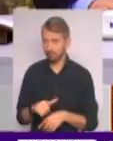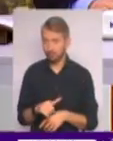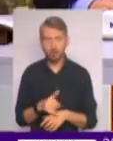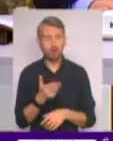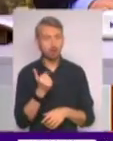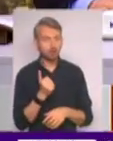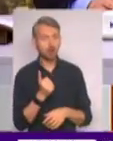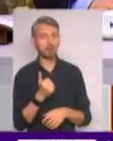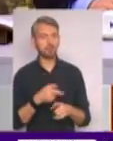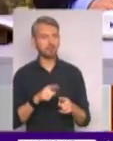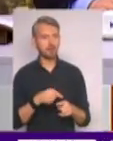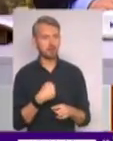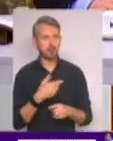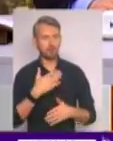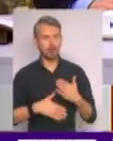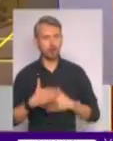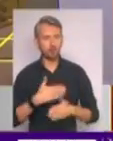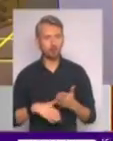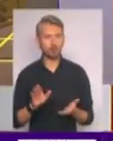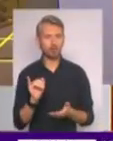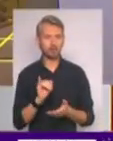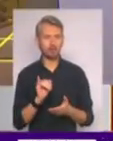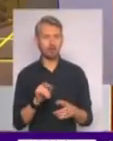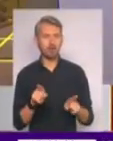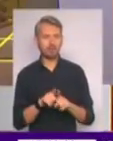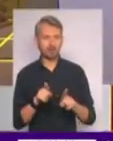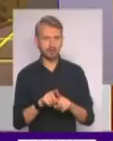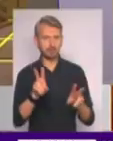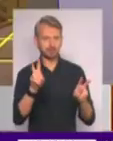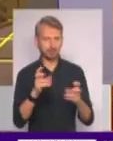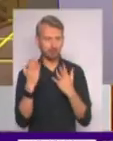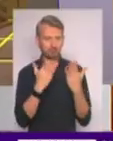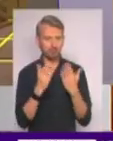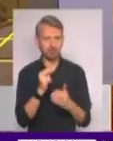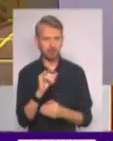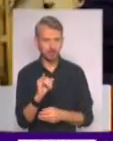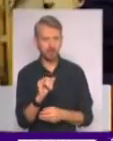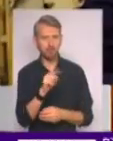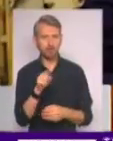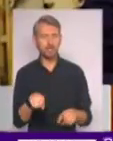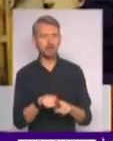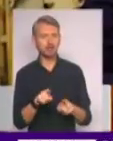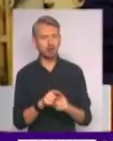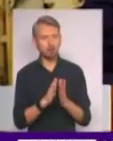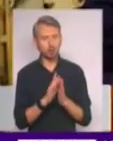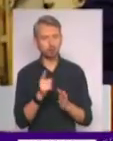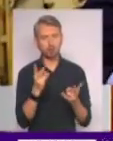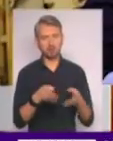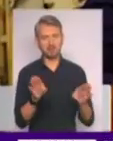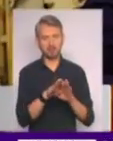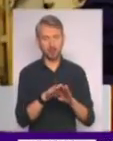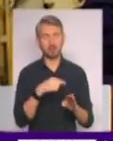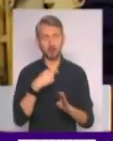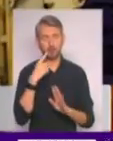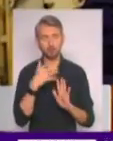це мене, скажімо так, порадувало, що навіть такі читачі, вони так само заохочують, що треба закривати. Я